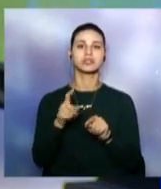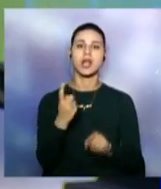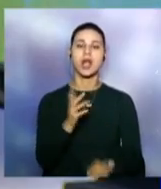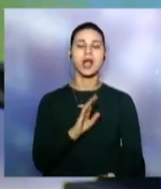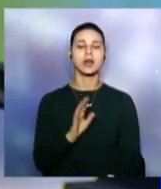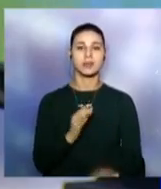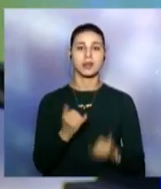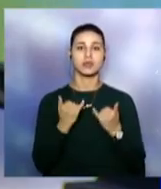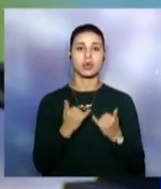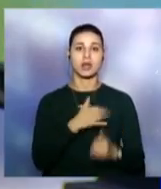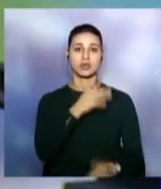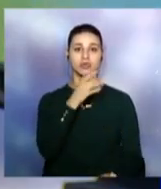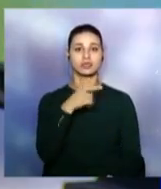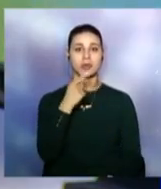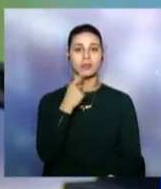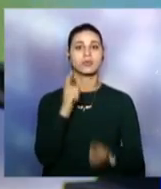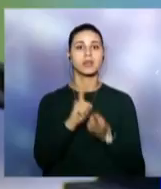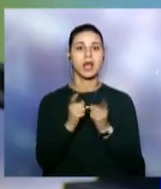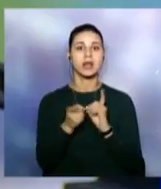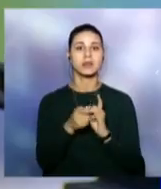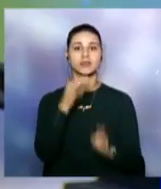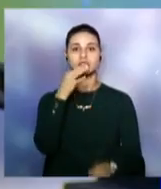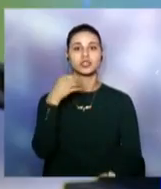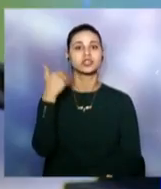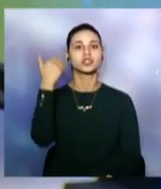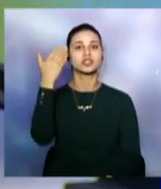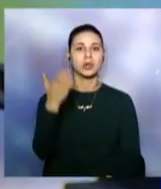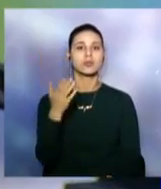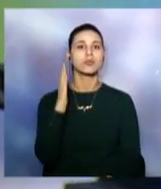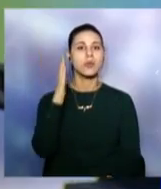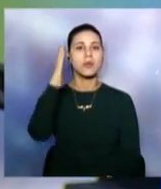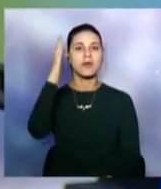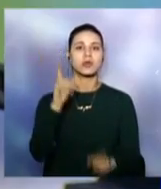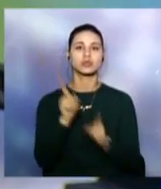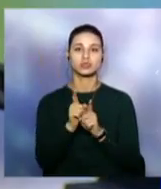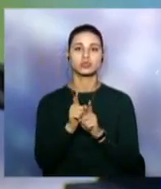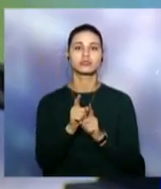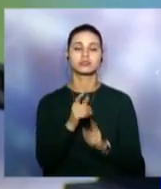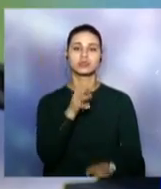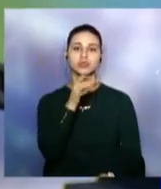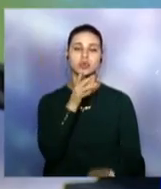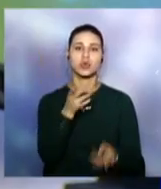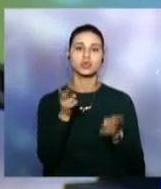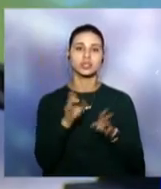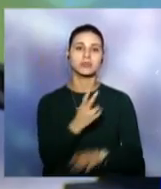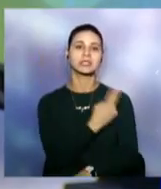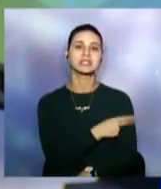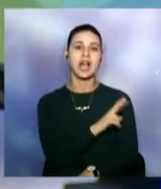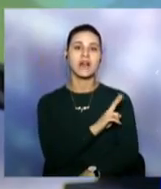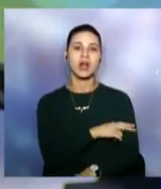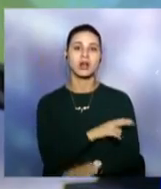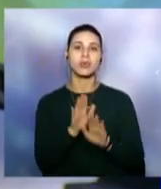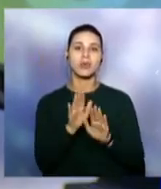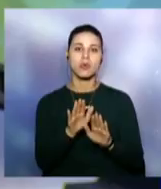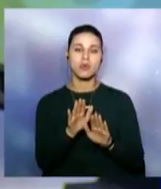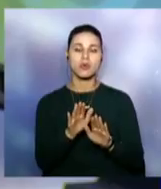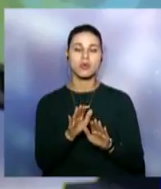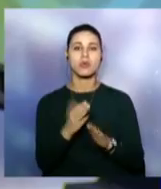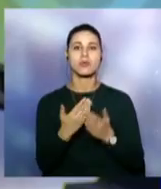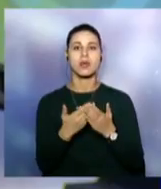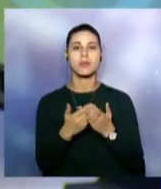მარტო მოცემულ მომენტში იგულისხმება, არამედ შემდგომი პერსპექტივითაც, მათ შორის რამდენი ხანი დარჩება საავადმყოფოში, რამდენი ხანი